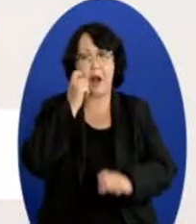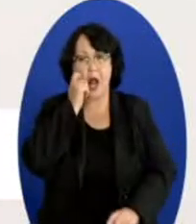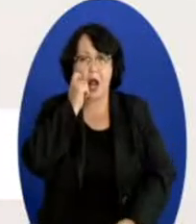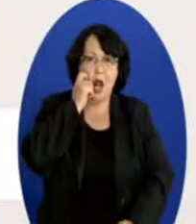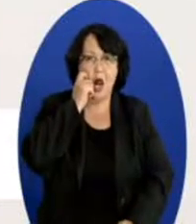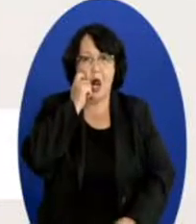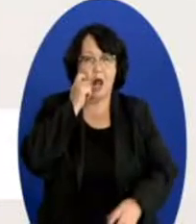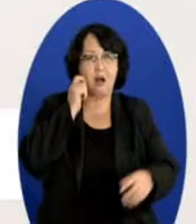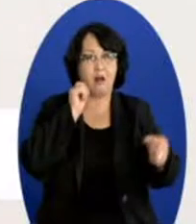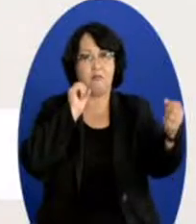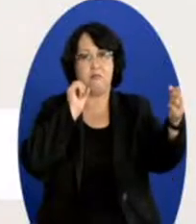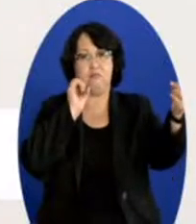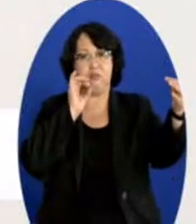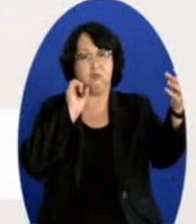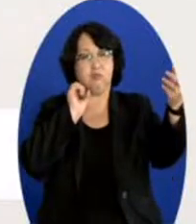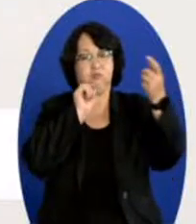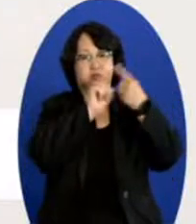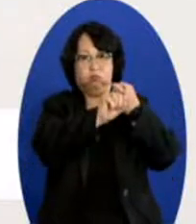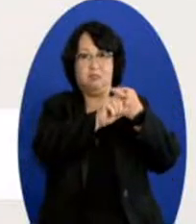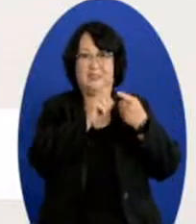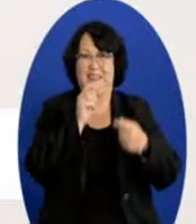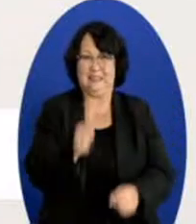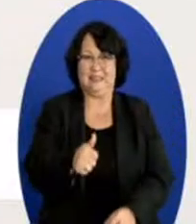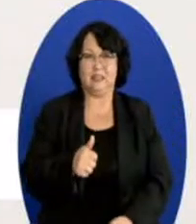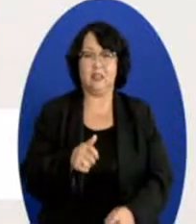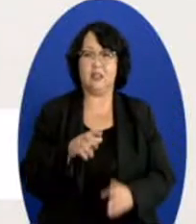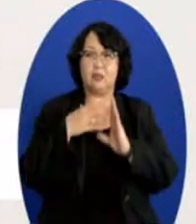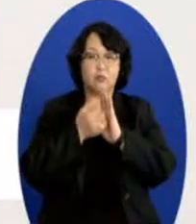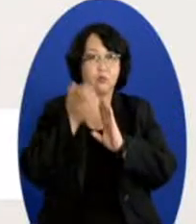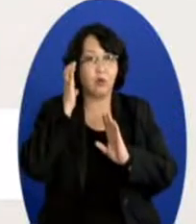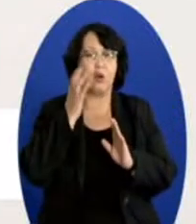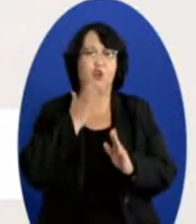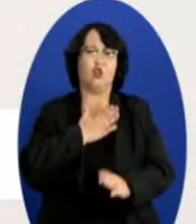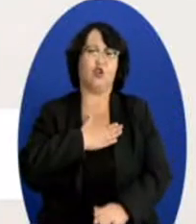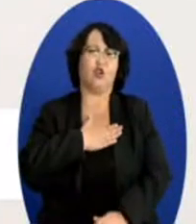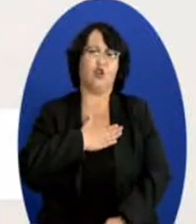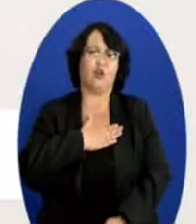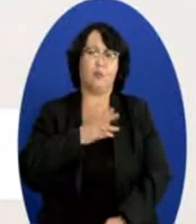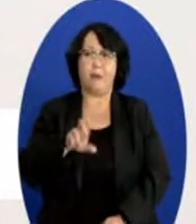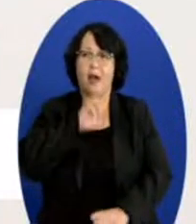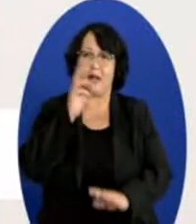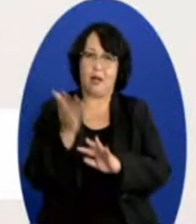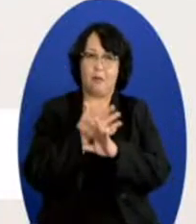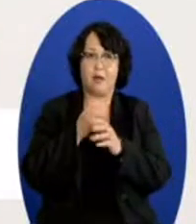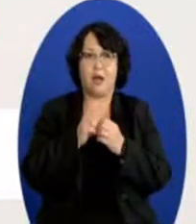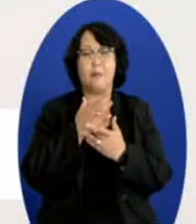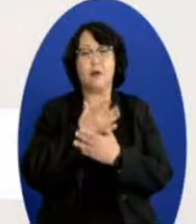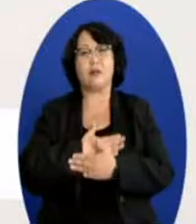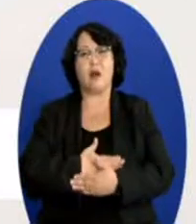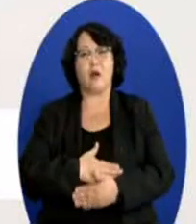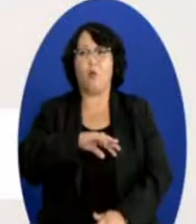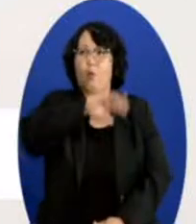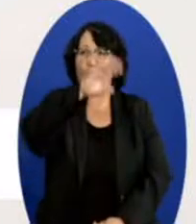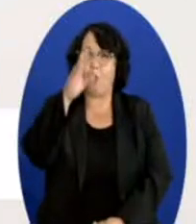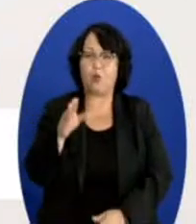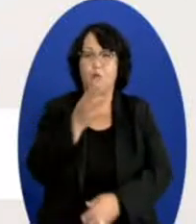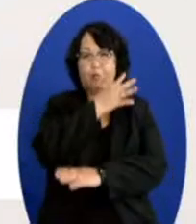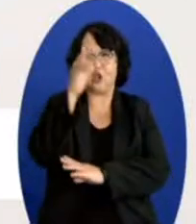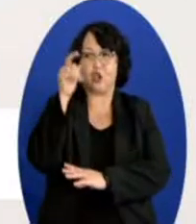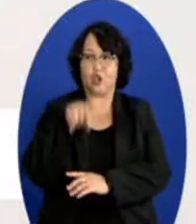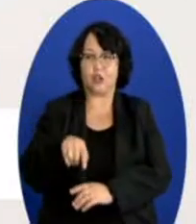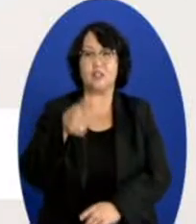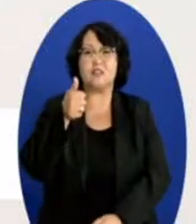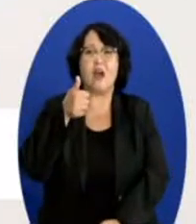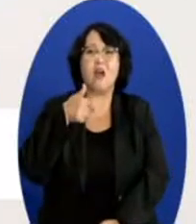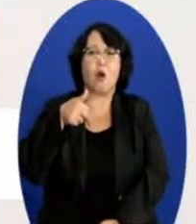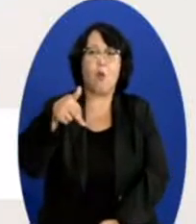удирч байгаа хүн, аргаст нь хоцорсон хөөхт багч бол амар амгалан байх. Миний хүн одоо байгаль хамгаалалт ажиллаа хийгээд энэ тайгад өнөөдөртөө сайн явж